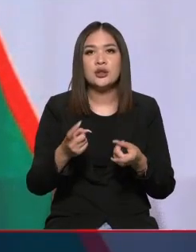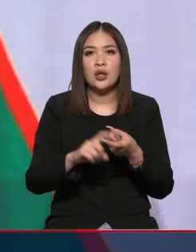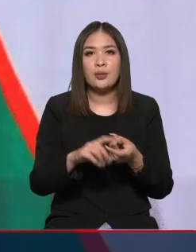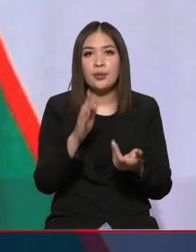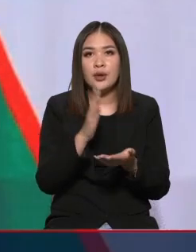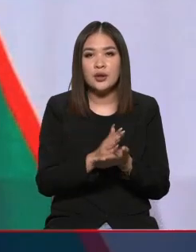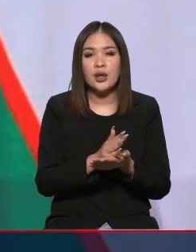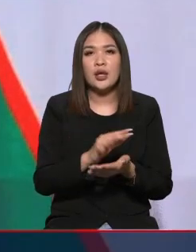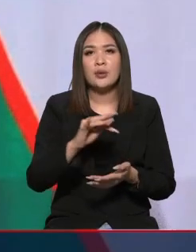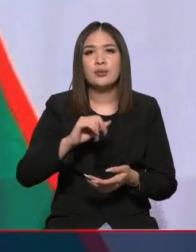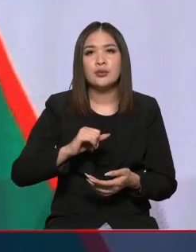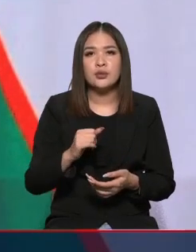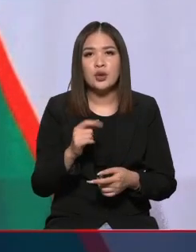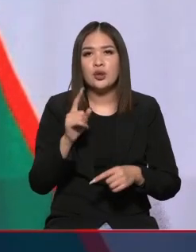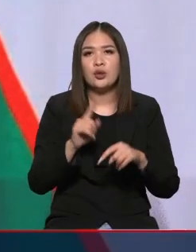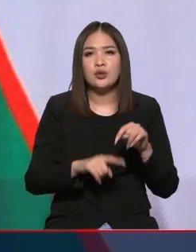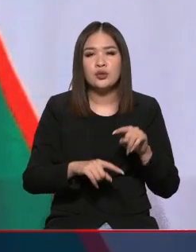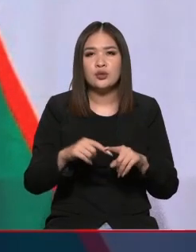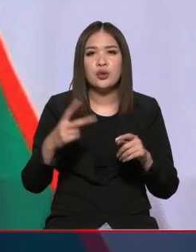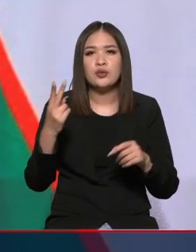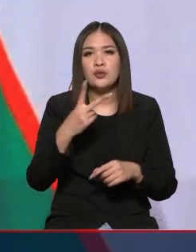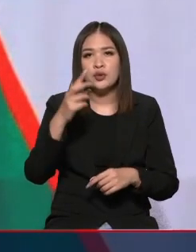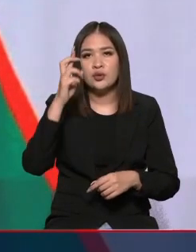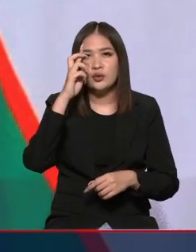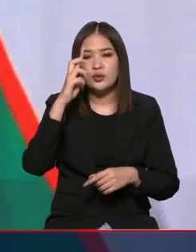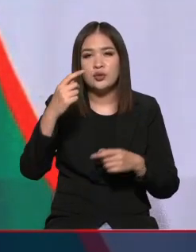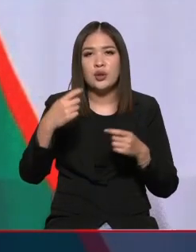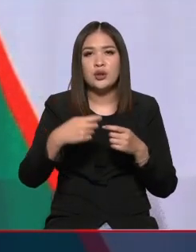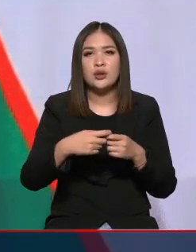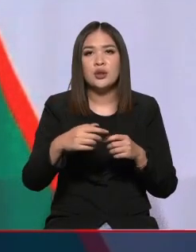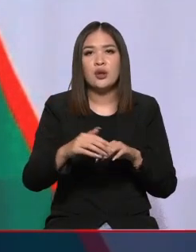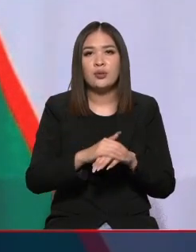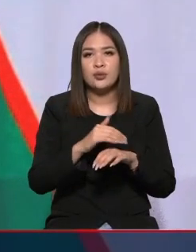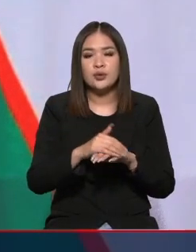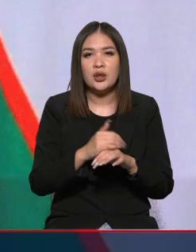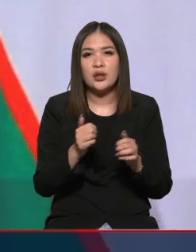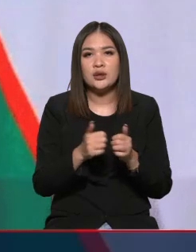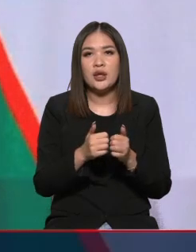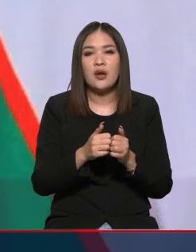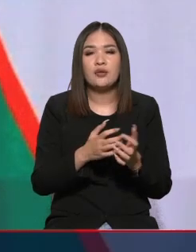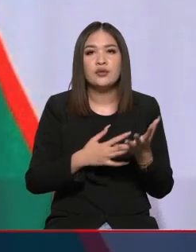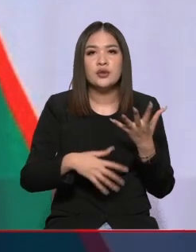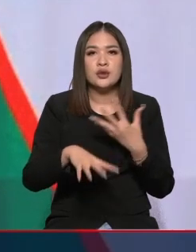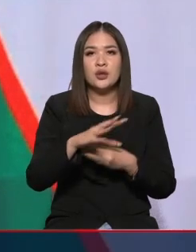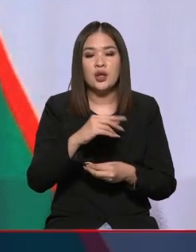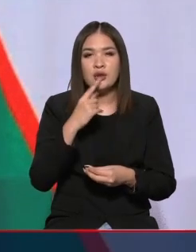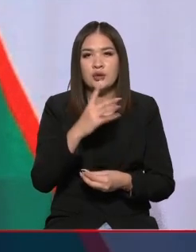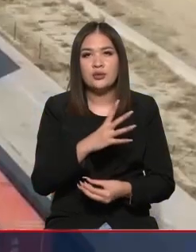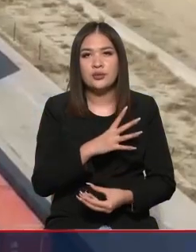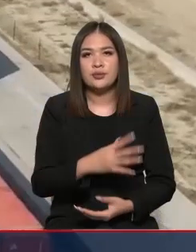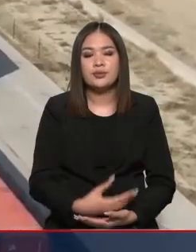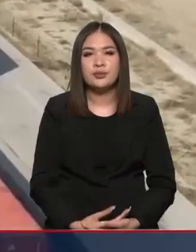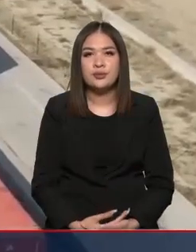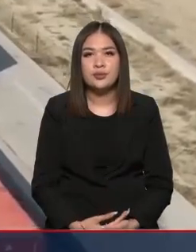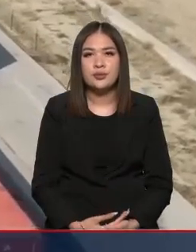такие близкие и даже родственные связи двух республик – залог добрососедства и стабильности во всем регионе, говорят эксперты. И